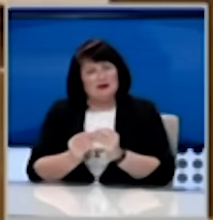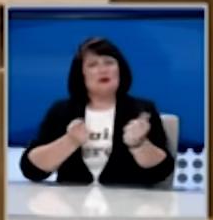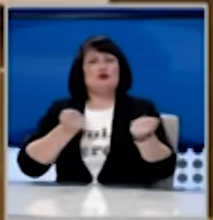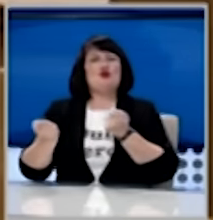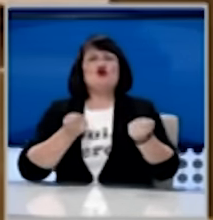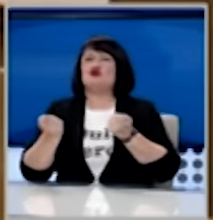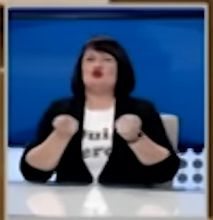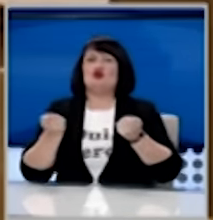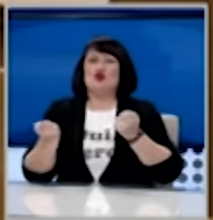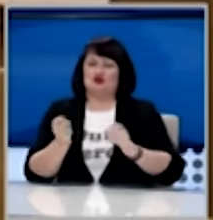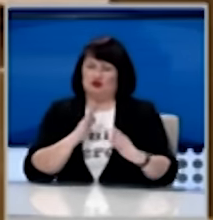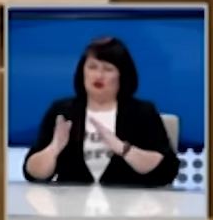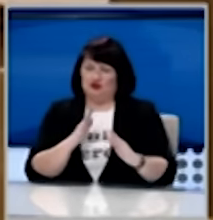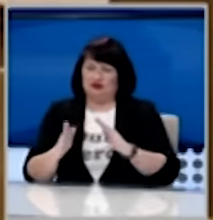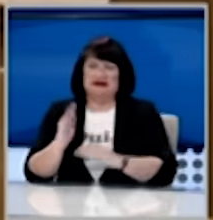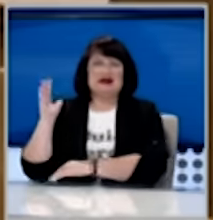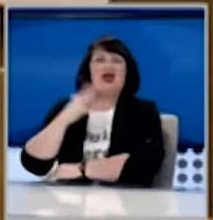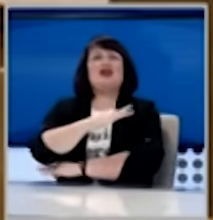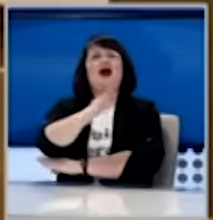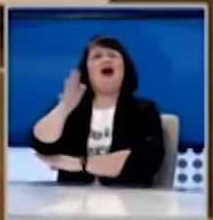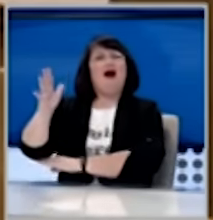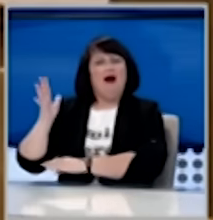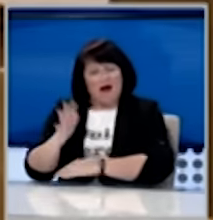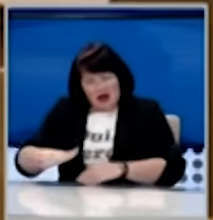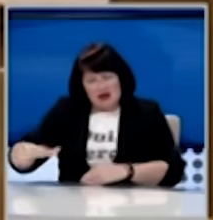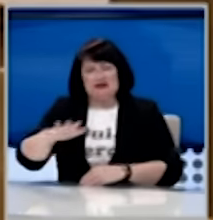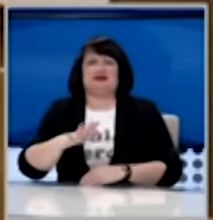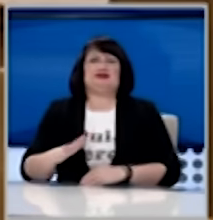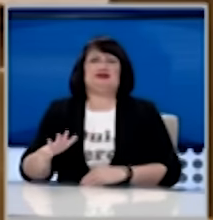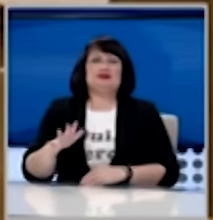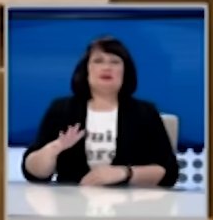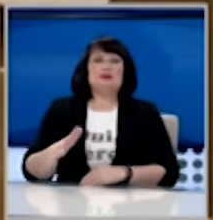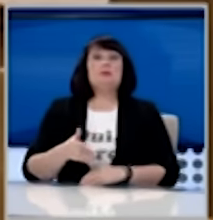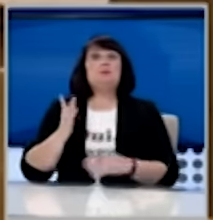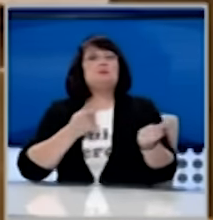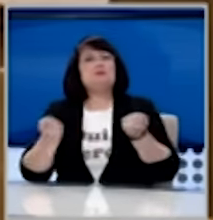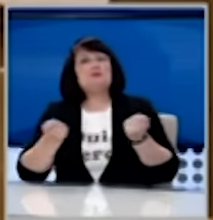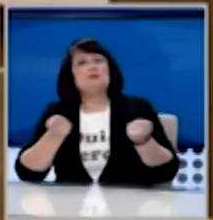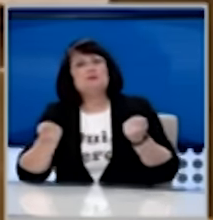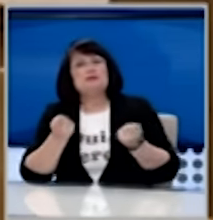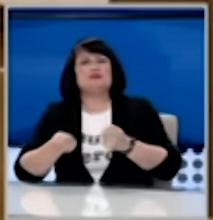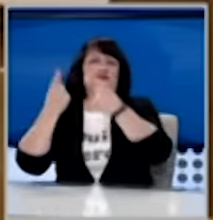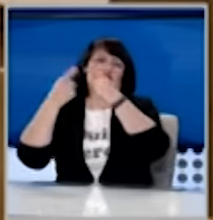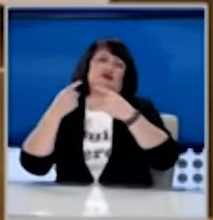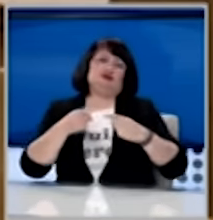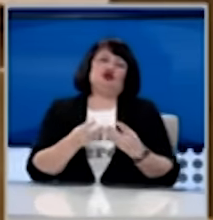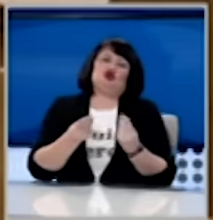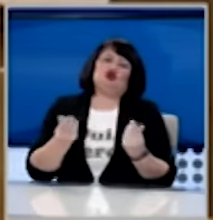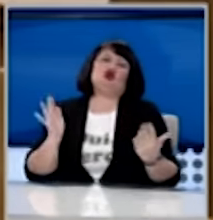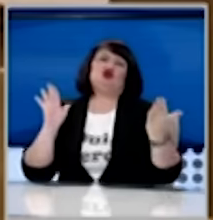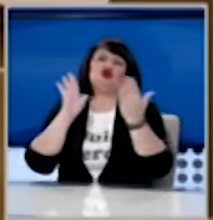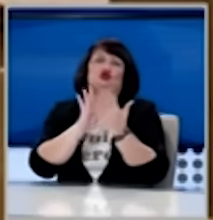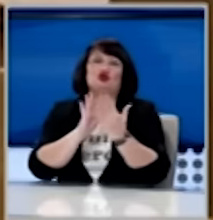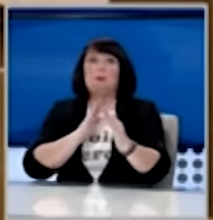διαχείριση και προστασία των δασών και στο πλαίσιο αυτό να οργανωθεί σε διαφορετική βάση